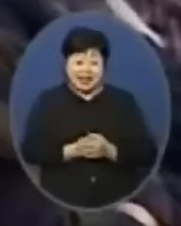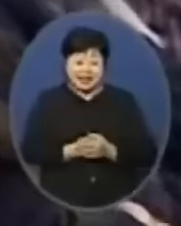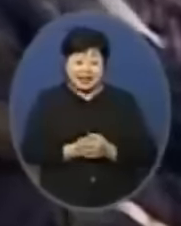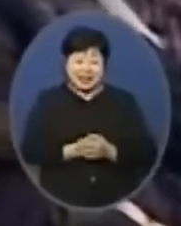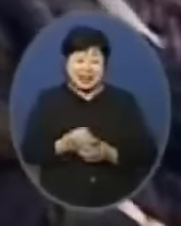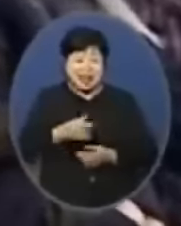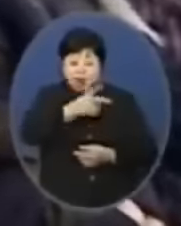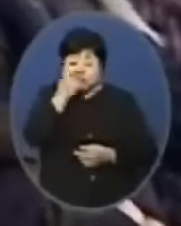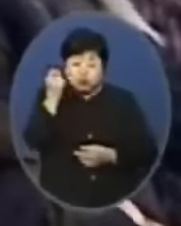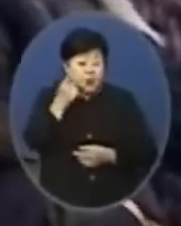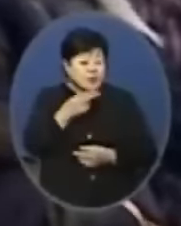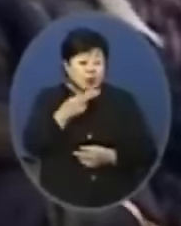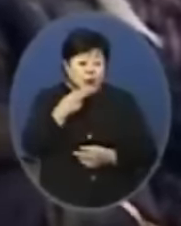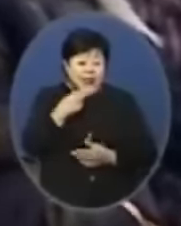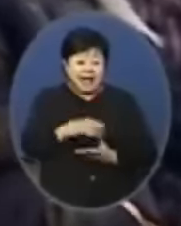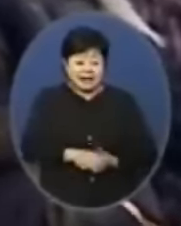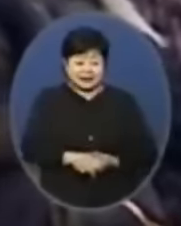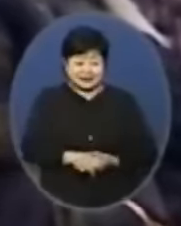부족함이 없다.